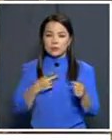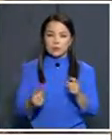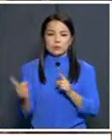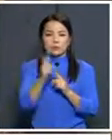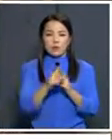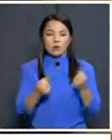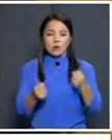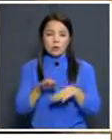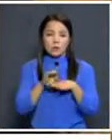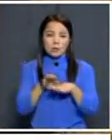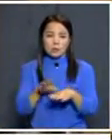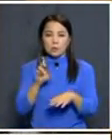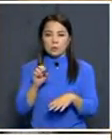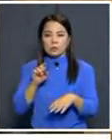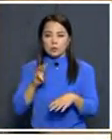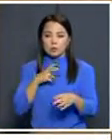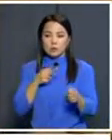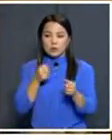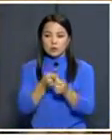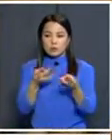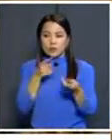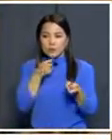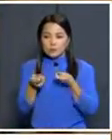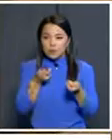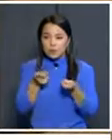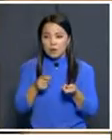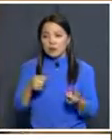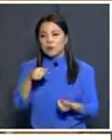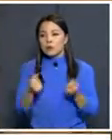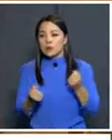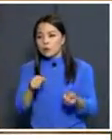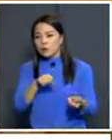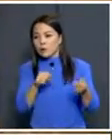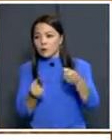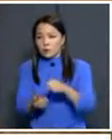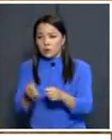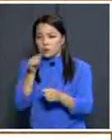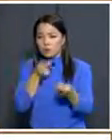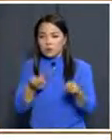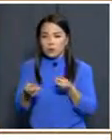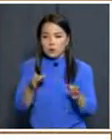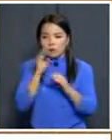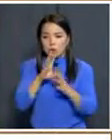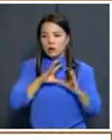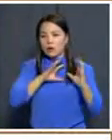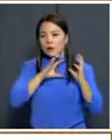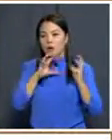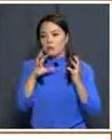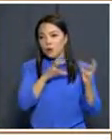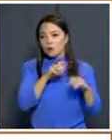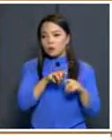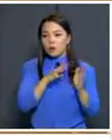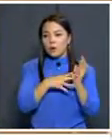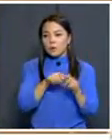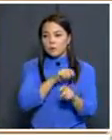көлік жүргізушісі бизонды қағып өтпес үшін рөлді бұра бергенде, тізгінді басқара алмай, автобус 9 метр биіктіктен